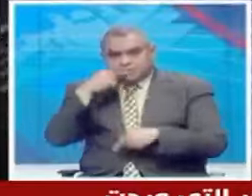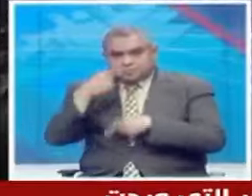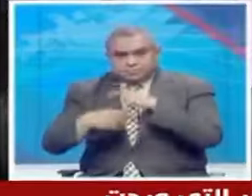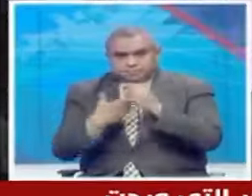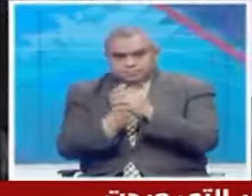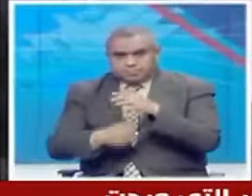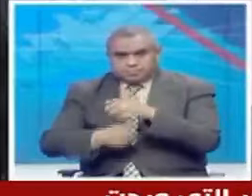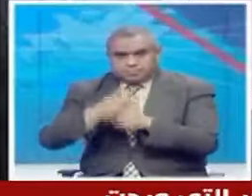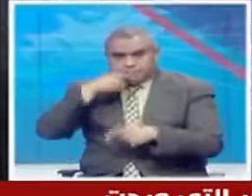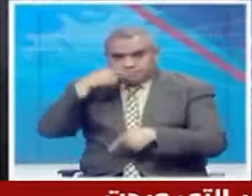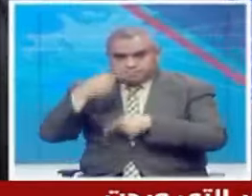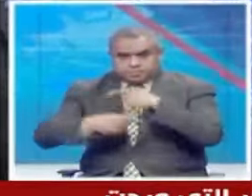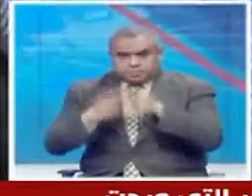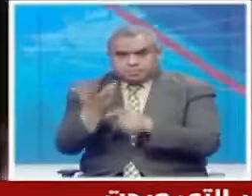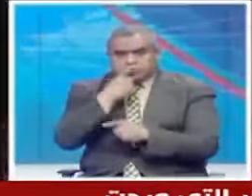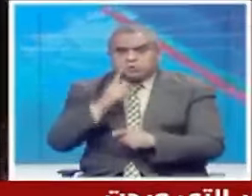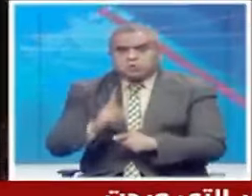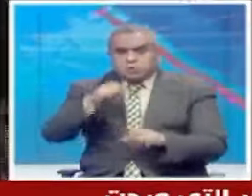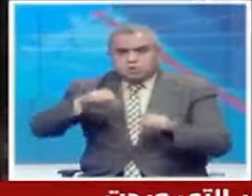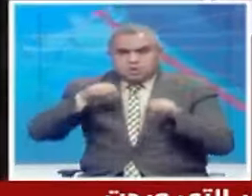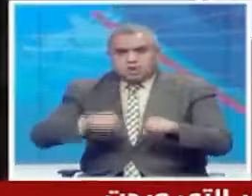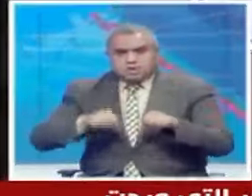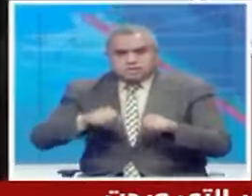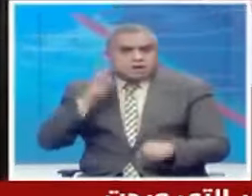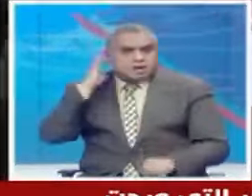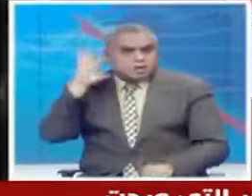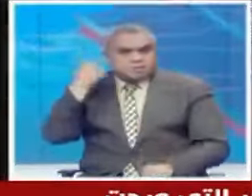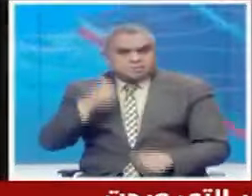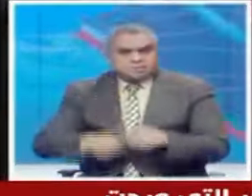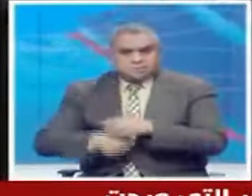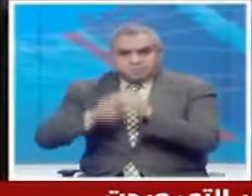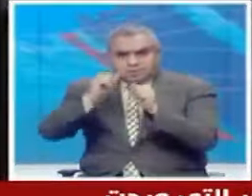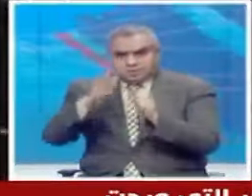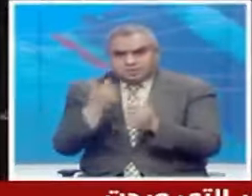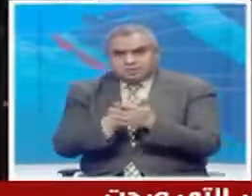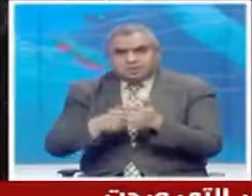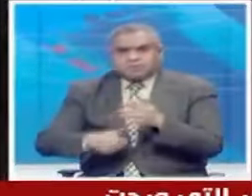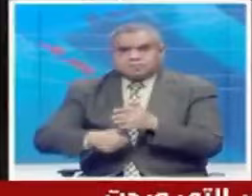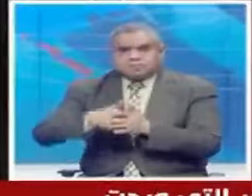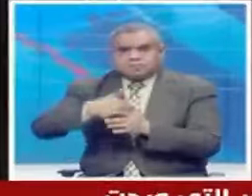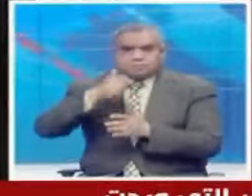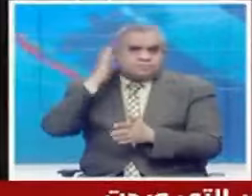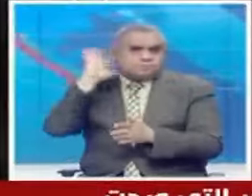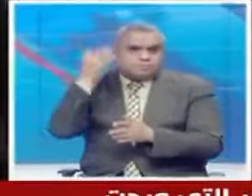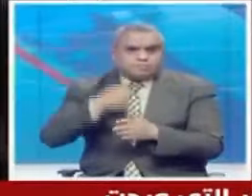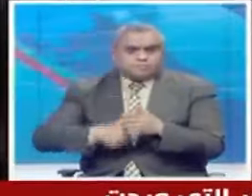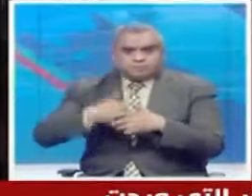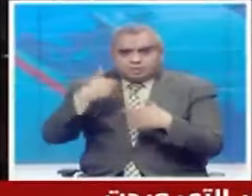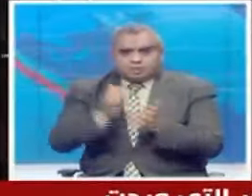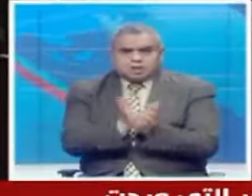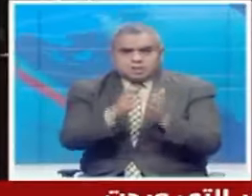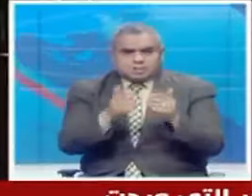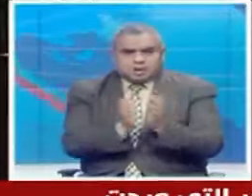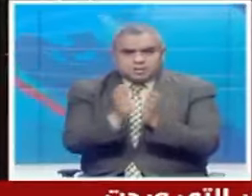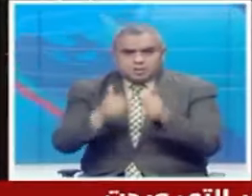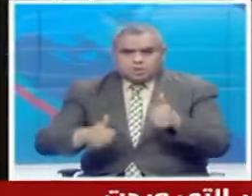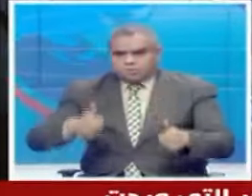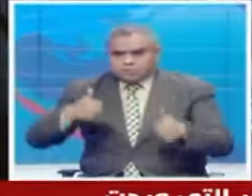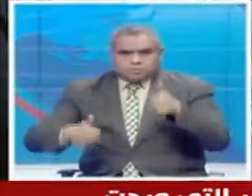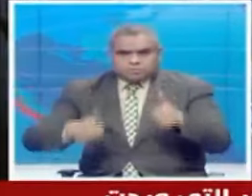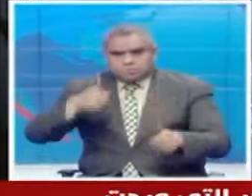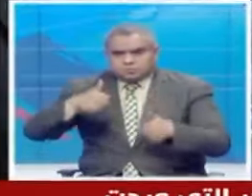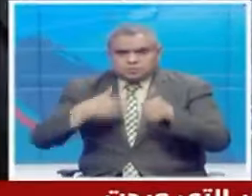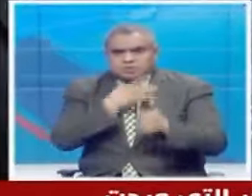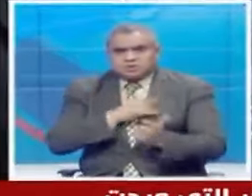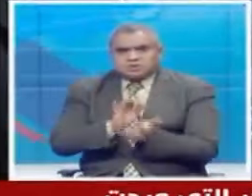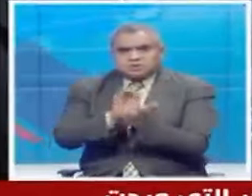علمية واخرى ادارية احترافية تم من خلالها اختيار افضل الفرق المتنافسة التي فازت